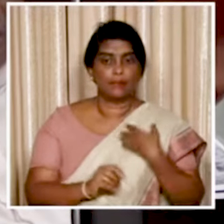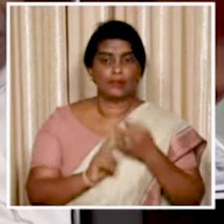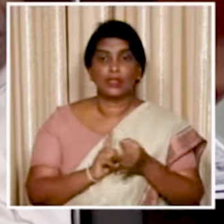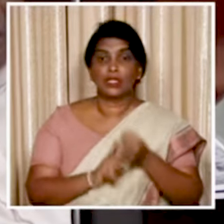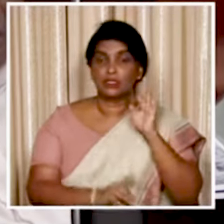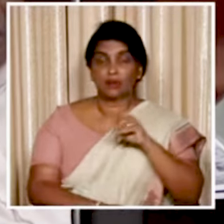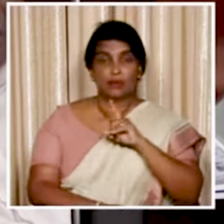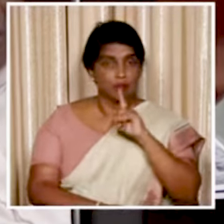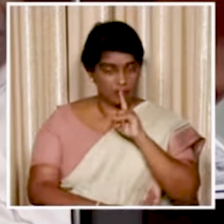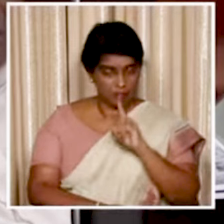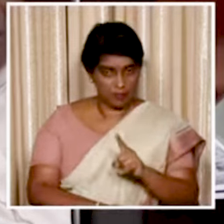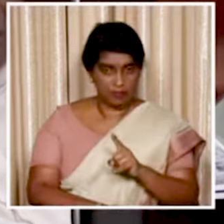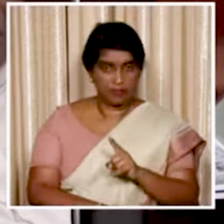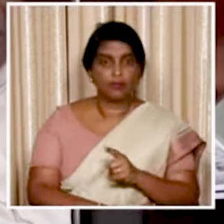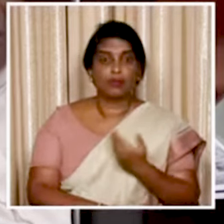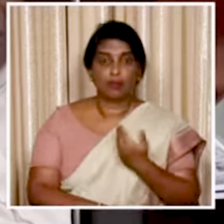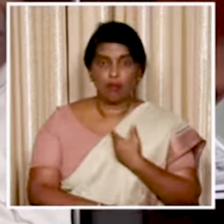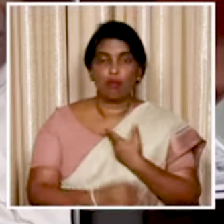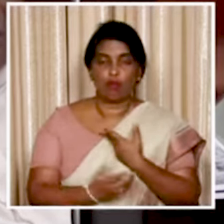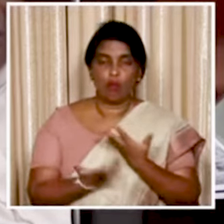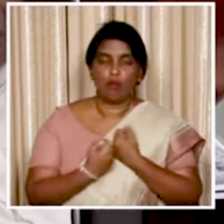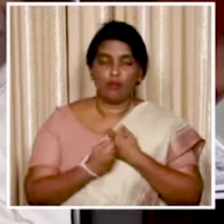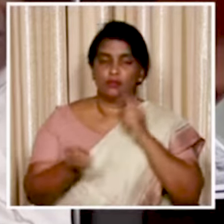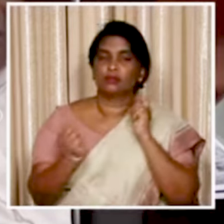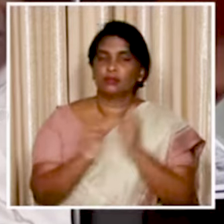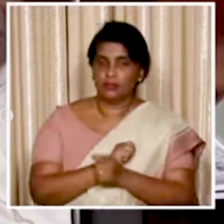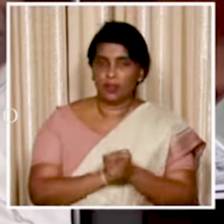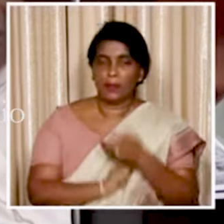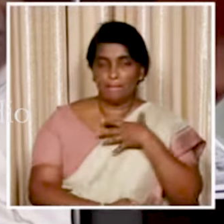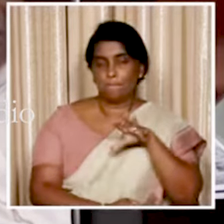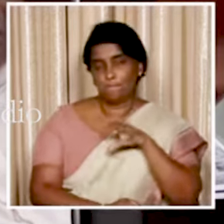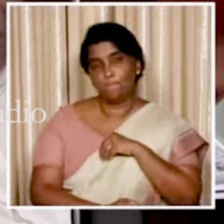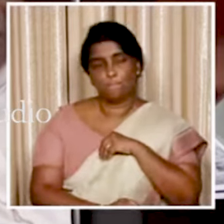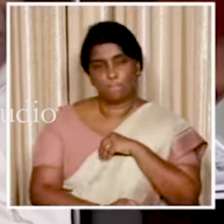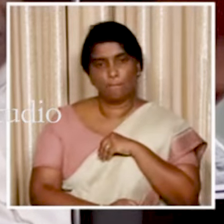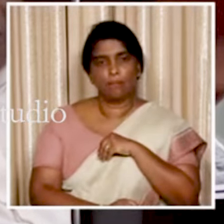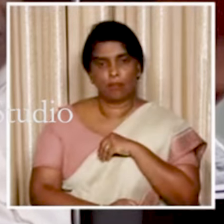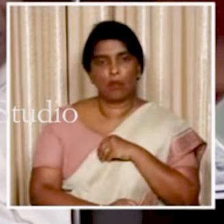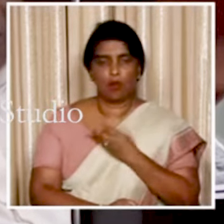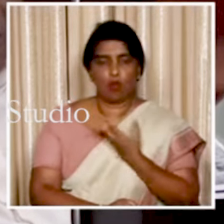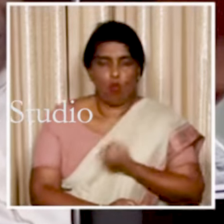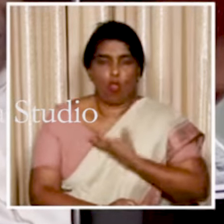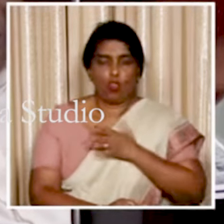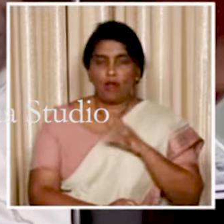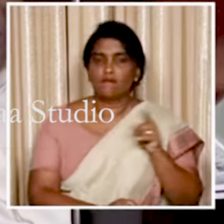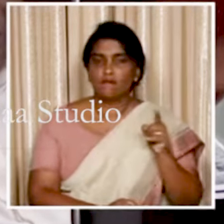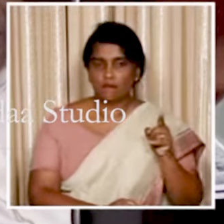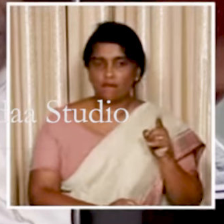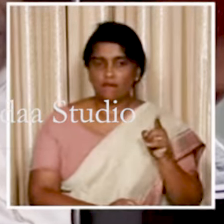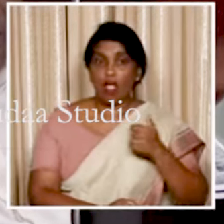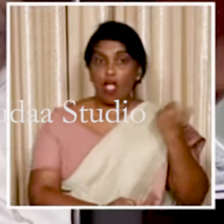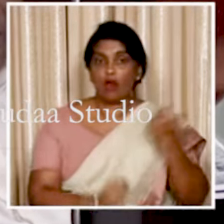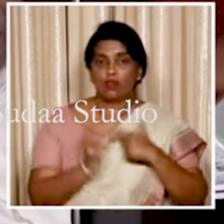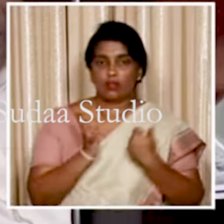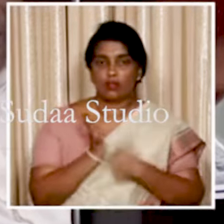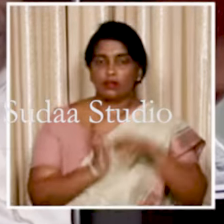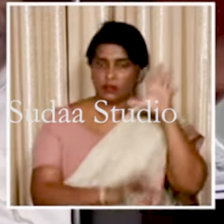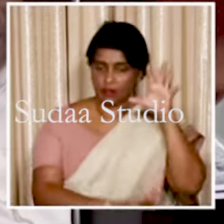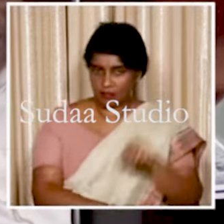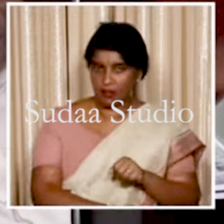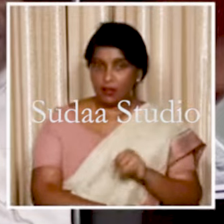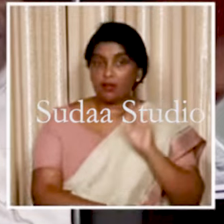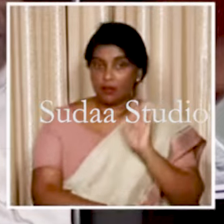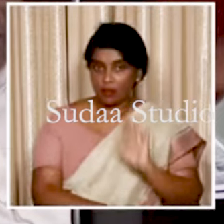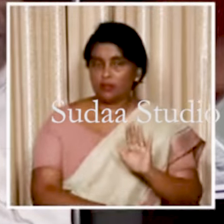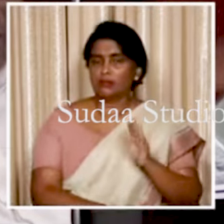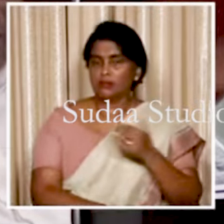ජනාධිපතිතුමා කිව්වා මටත් ඕන මේක වෙනස් කරන්න කියලා. ඒක මම පිළිගන්නවා. උවමනාවක් තිබ්බා. අලුත් පරතක් ගේන්න. නමුත්